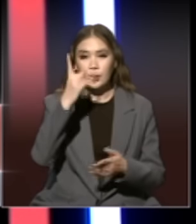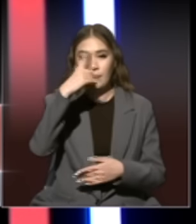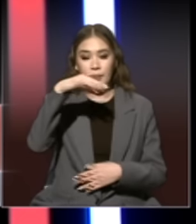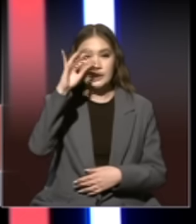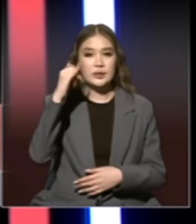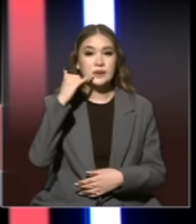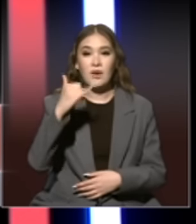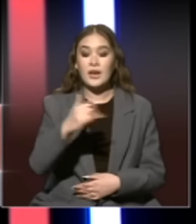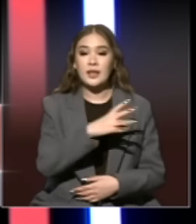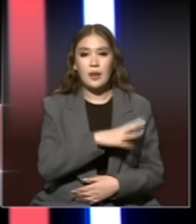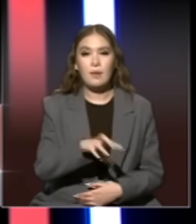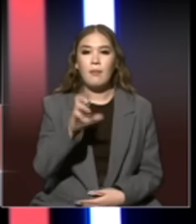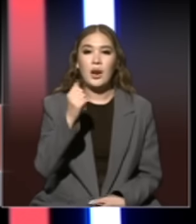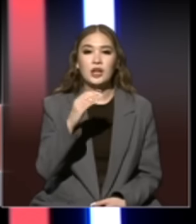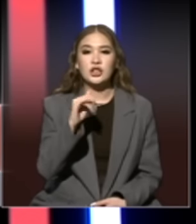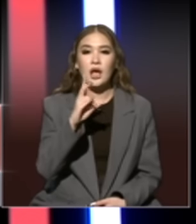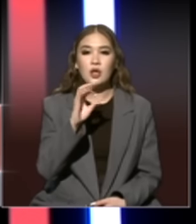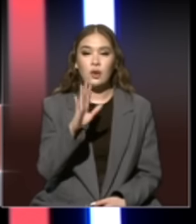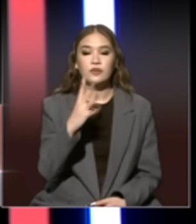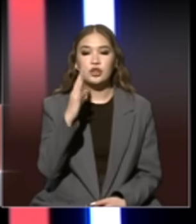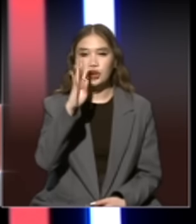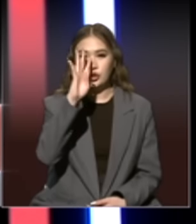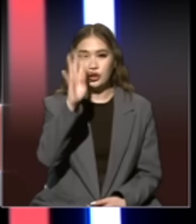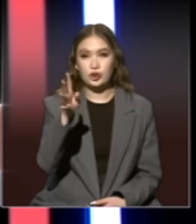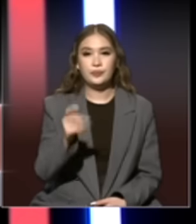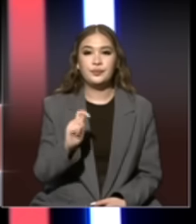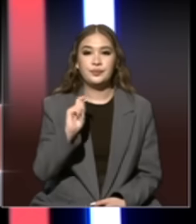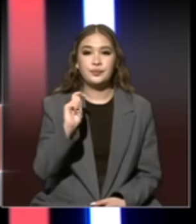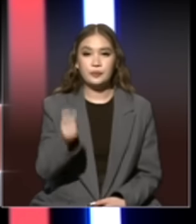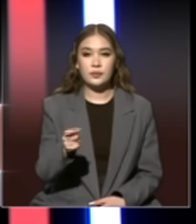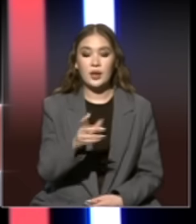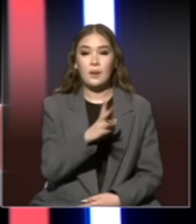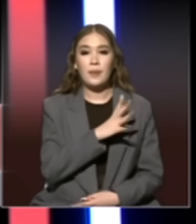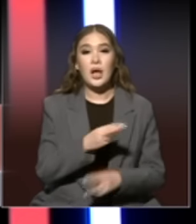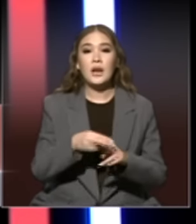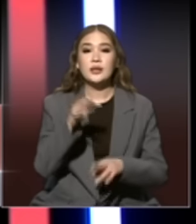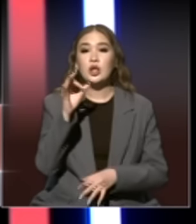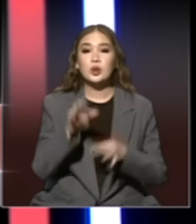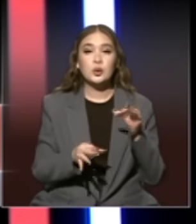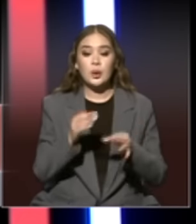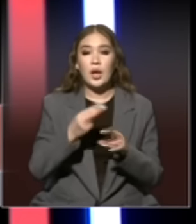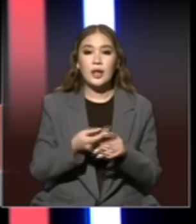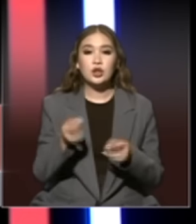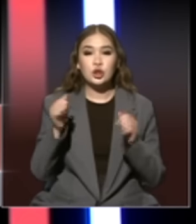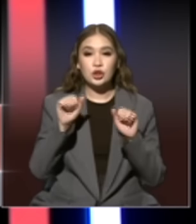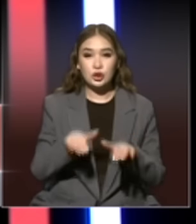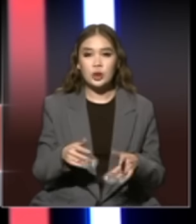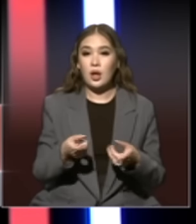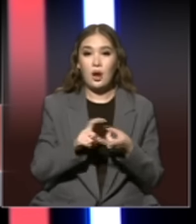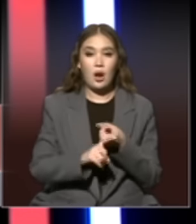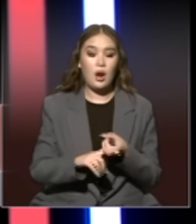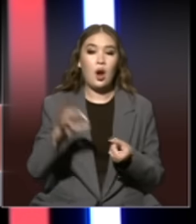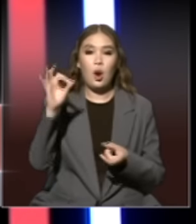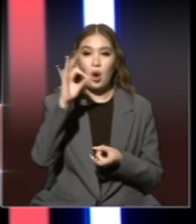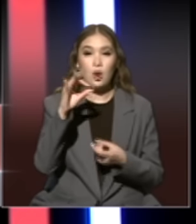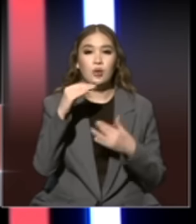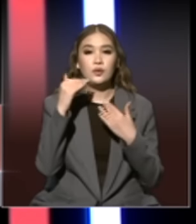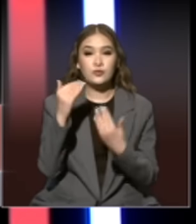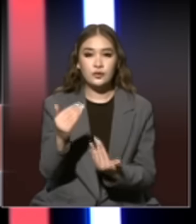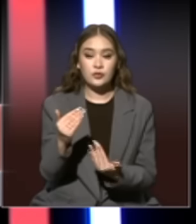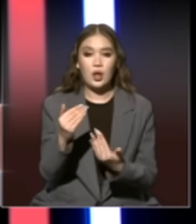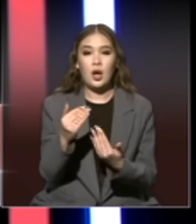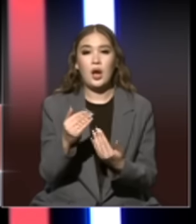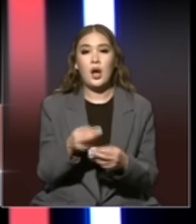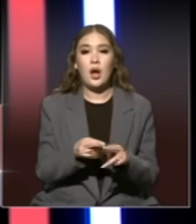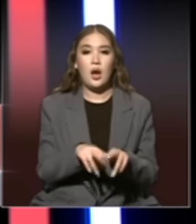Байжановқа қатысты 4 жыл үкім шығарды. Біз әрине судьяның шешіміне қатысты пікір білдіруден немесе оны